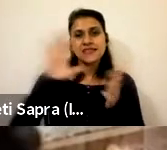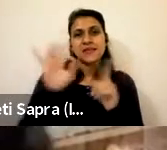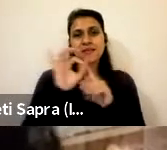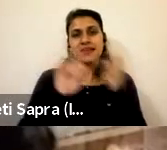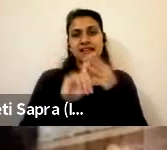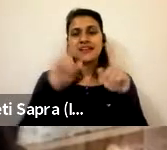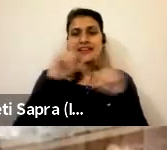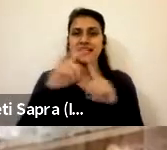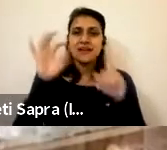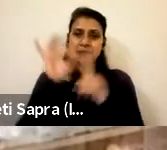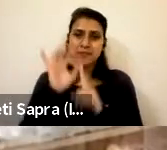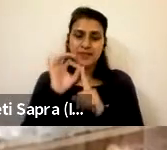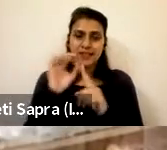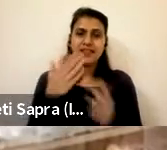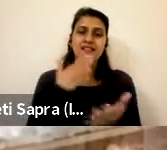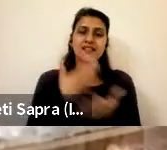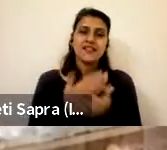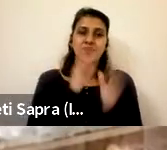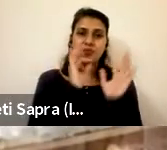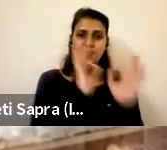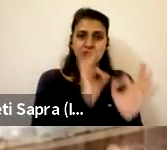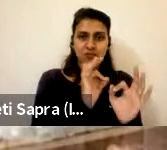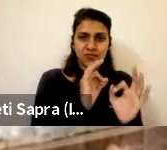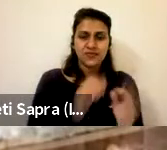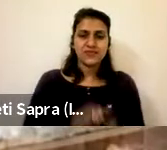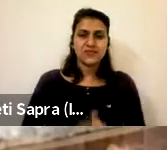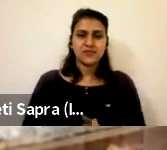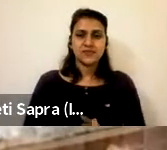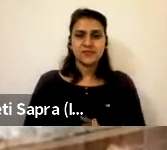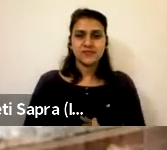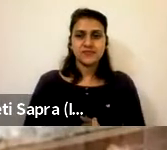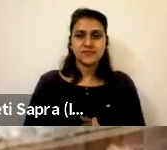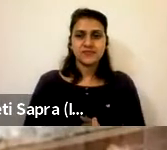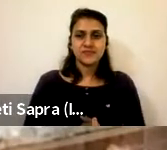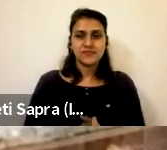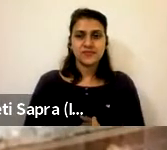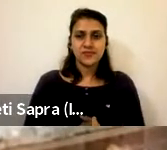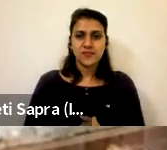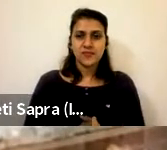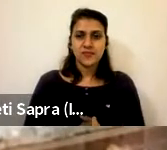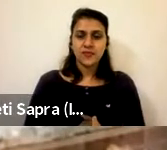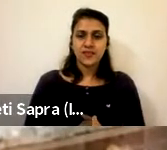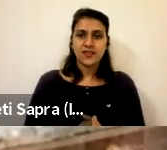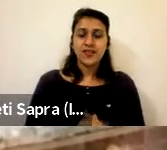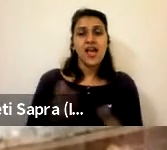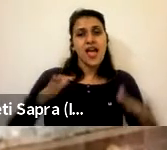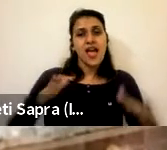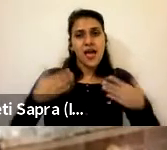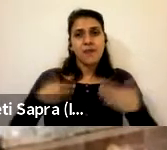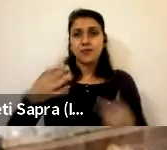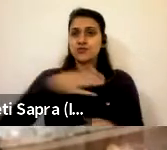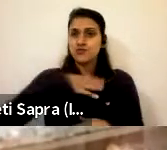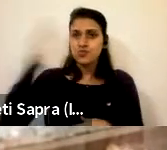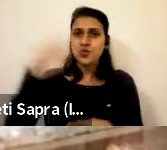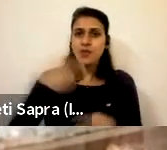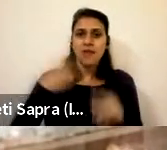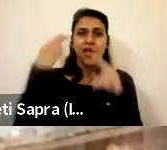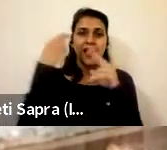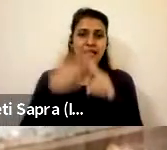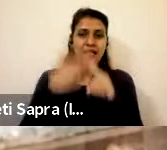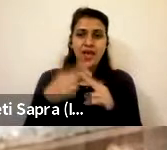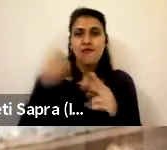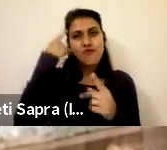NCPEDP ಸಂಸ್ಥೆಗೆ ತುಂಬ ಥ್ಯಾಂಕ್ಸ್ ಹೇಳಕ್ಕೆ ಇಷ್ಟಪಡ್ತೀನಿ ಆ್ಯಂಡ್ ವೆರಿ ಹ್ಯಾಪಿ ಟು ಹೆಲೆನ್ ಕಿಲ್ಲರ್ ಅವಾರ್ಡ್ ಅನೌನ್ಸ್